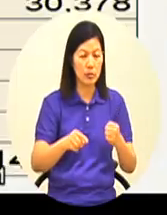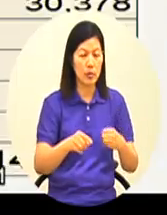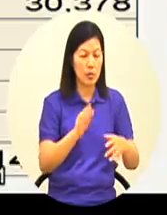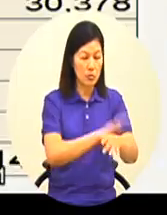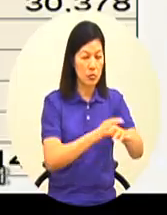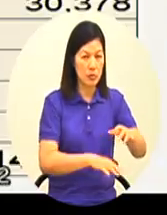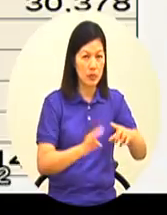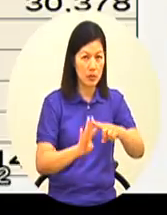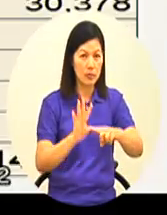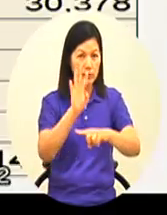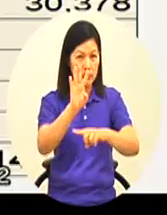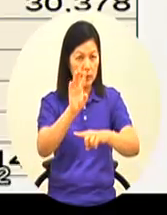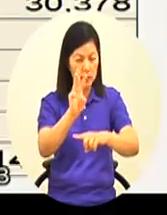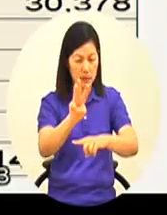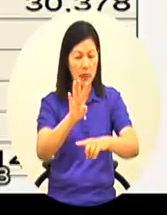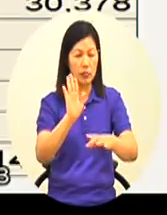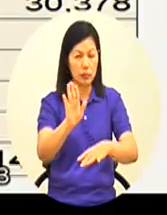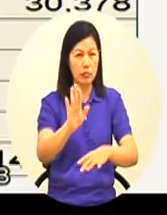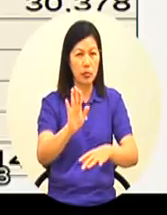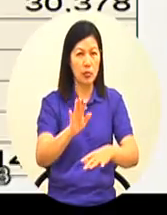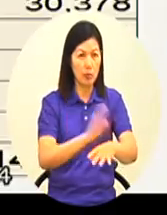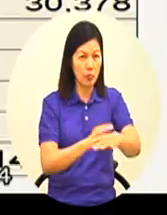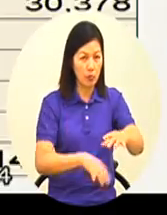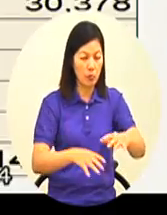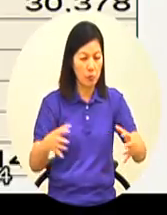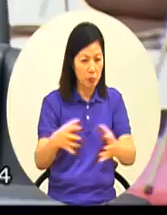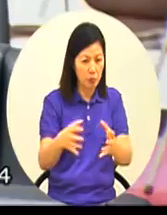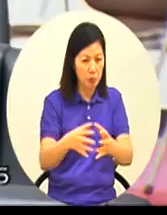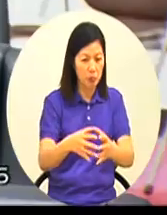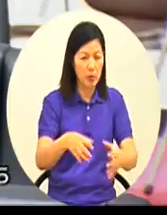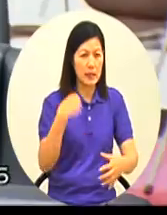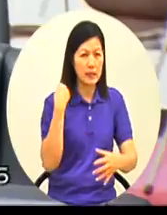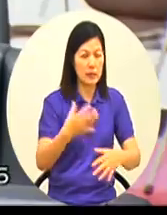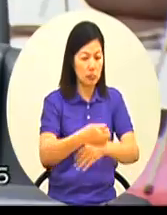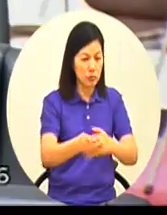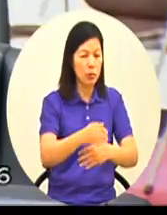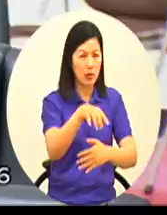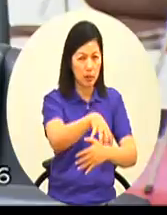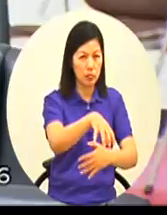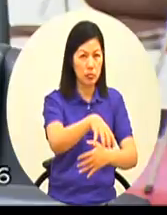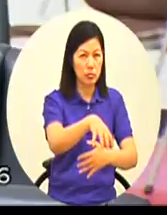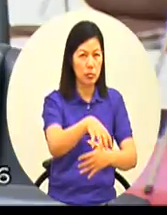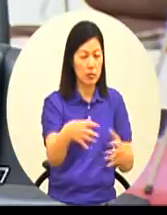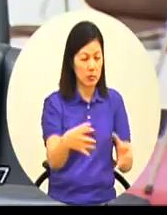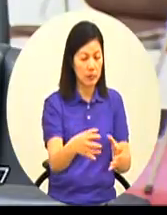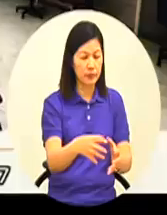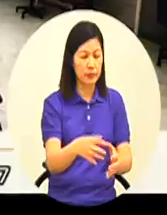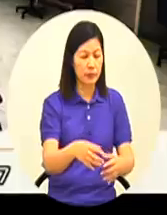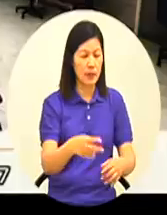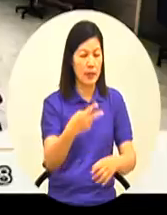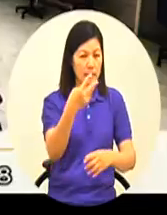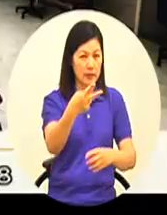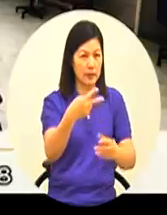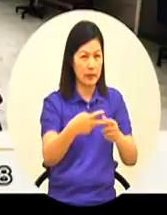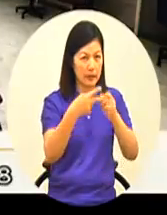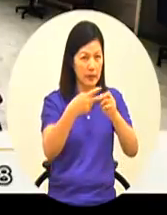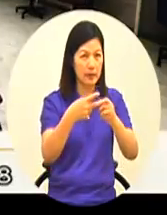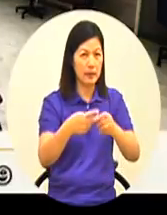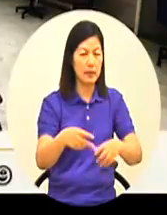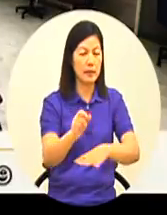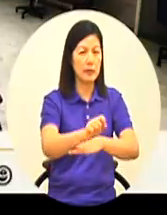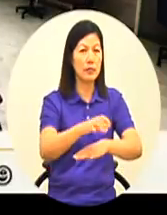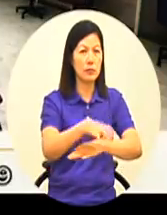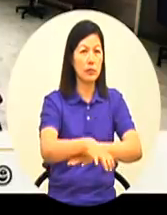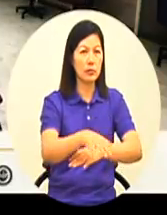是整个左营区的人口几乎都是集中在新庄地区。那这里的一个第二办公室啊哈，它早期盖的